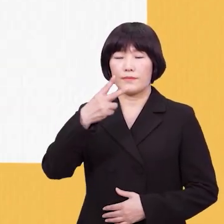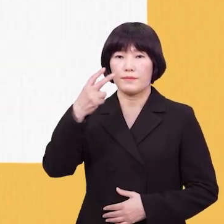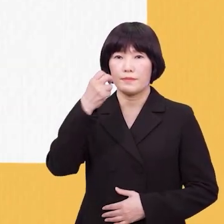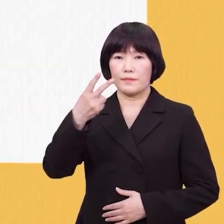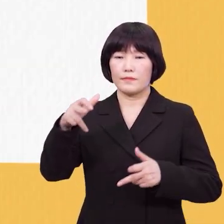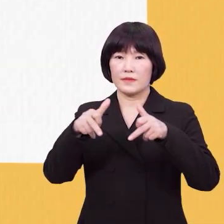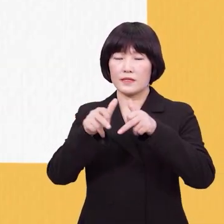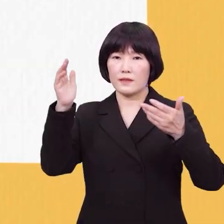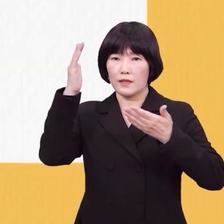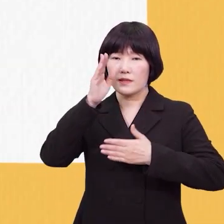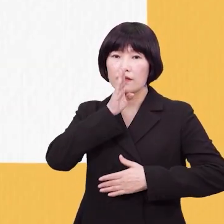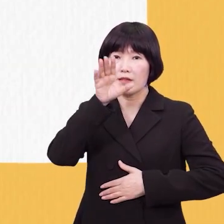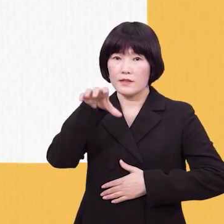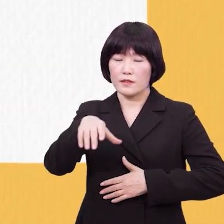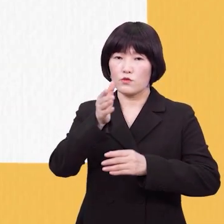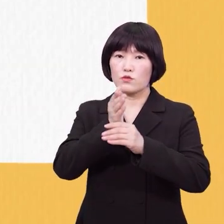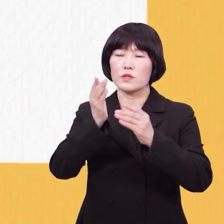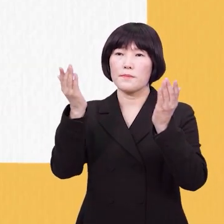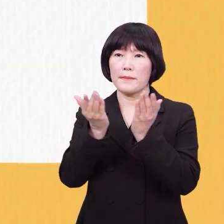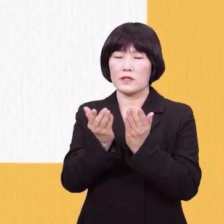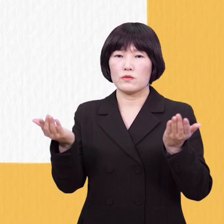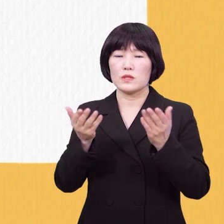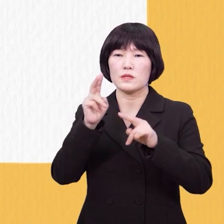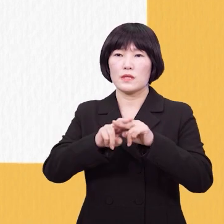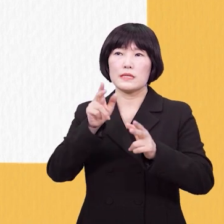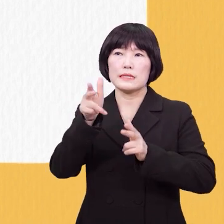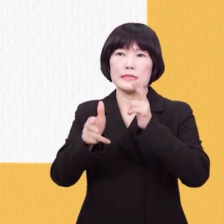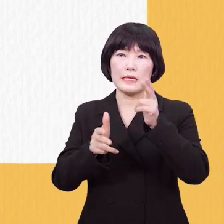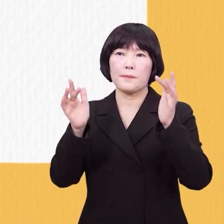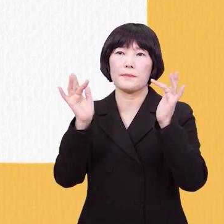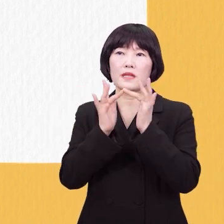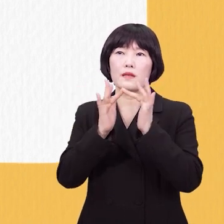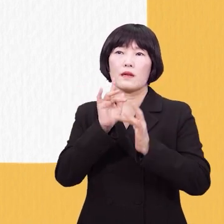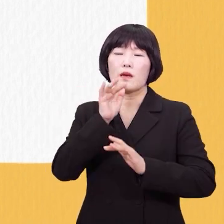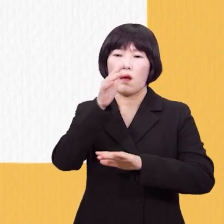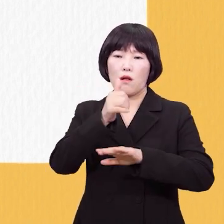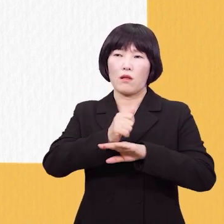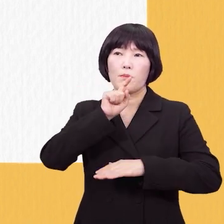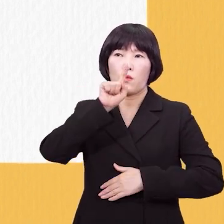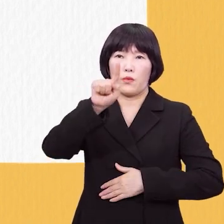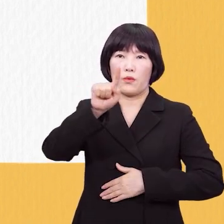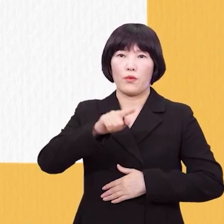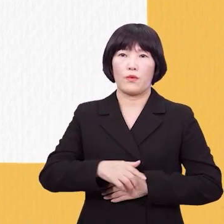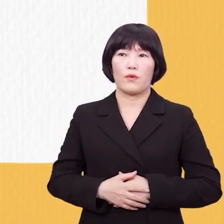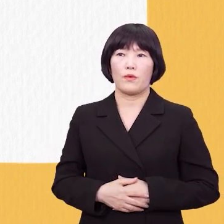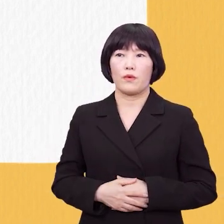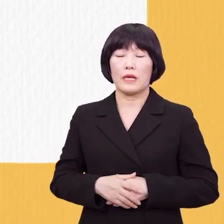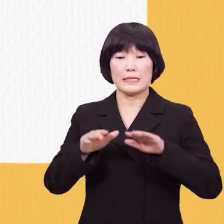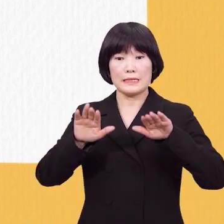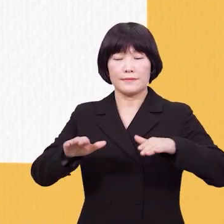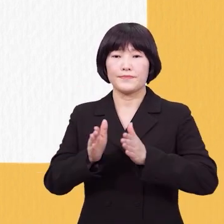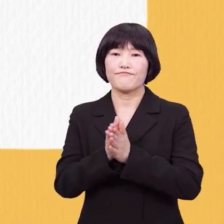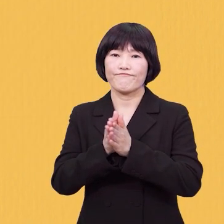2022 장애학생 현장 중심 맞춤형 일자리 사업 온택트 결과보고회 지금 시작합니다.